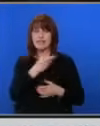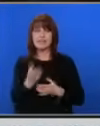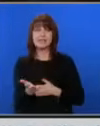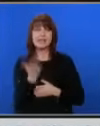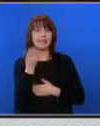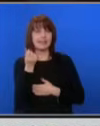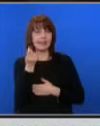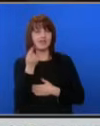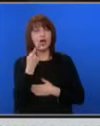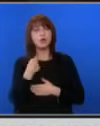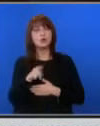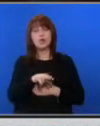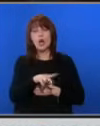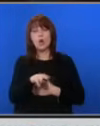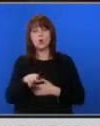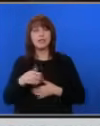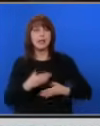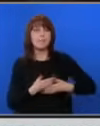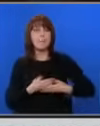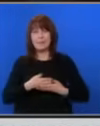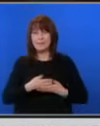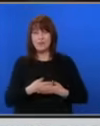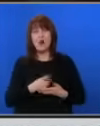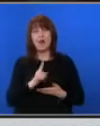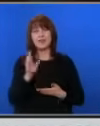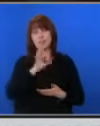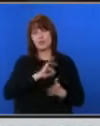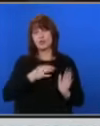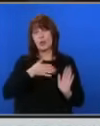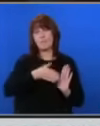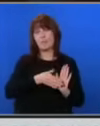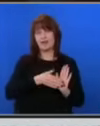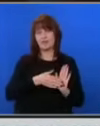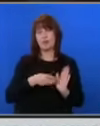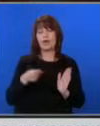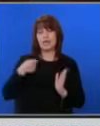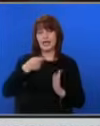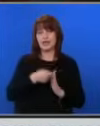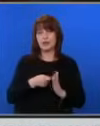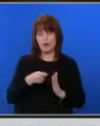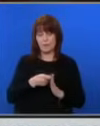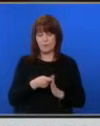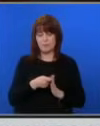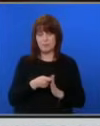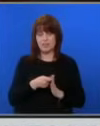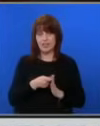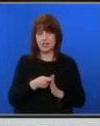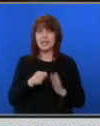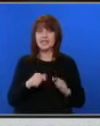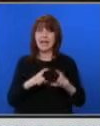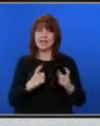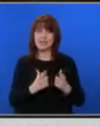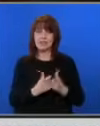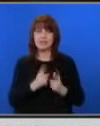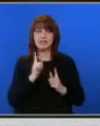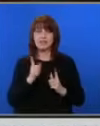лева. Други роднини на бебето обаче не получиха правото да бъдат обезщетени, но пък заради това семейството сега ще трябва